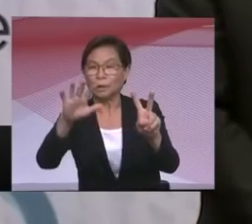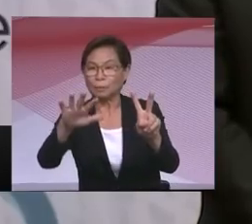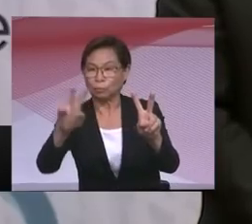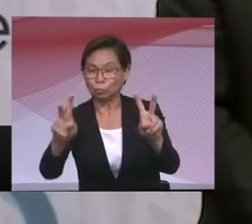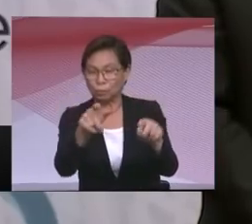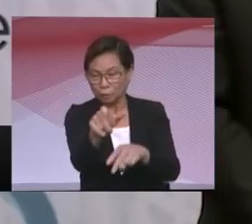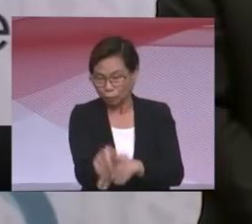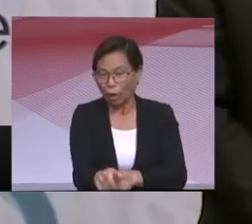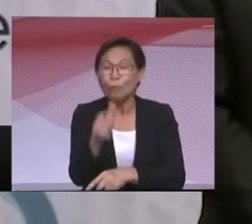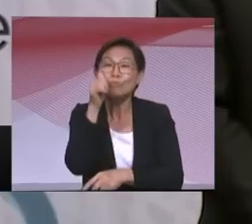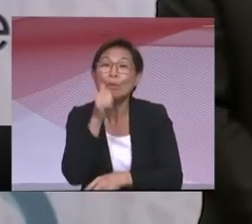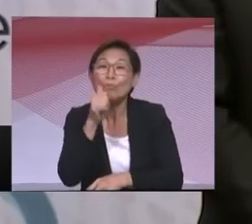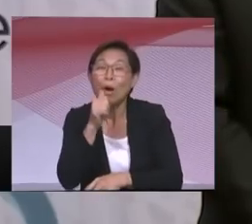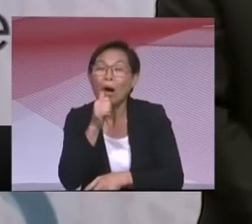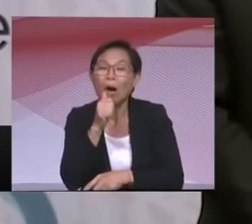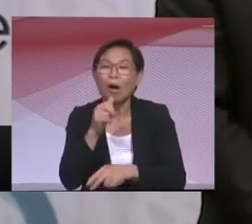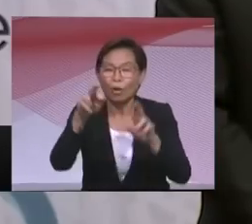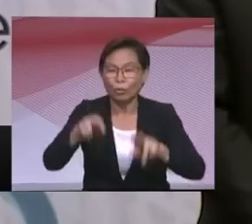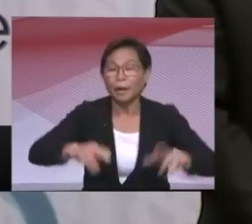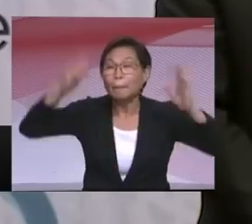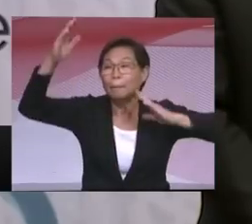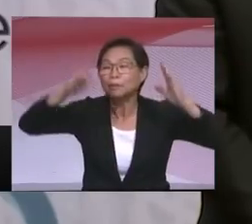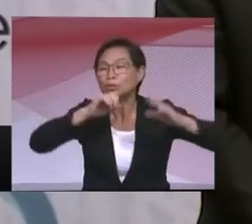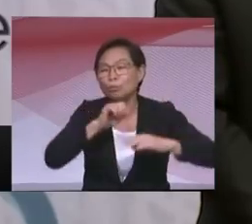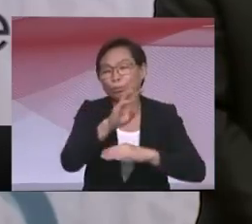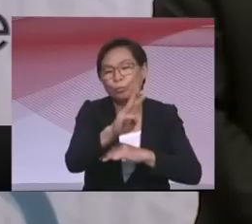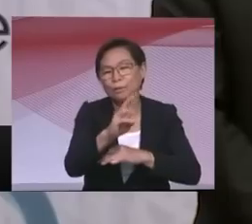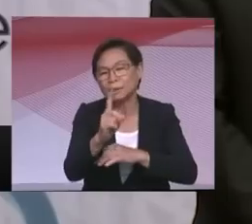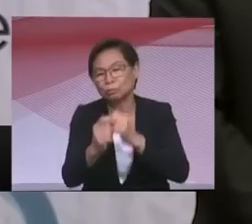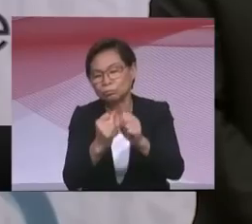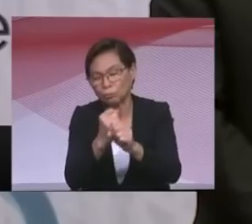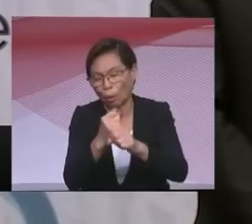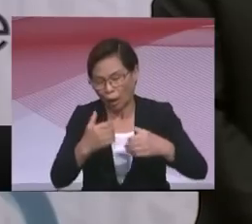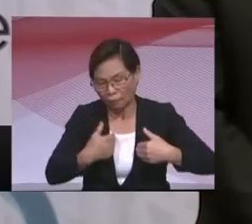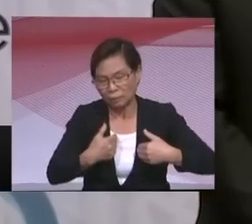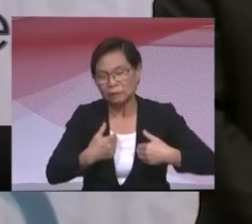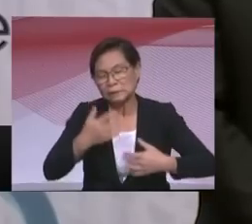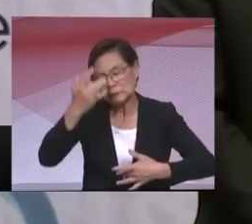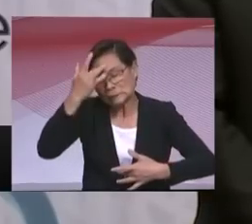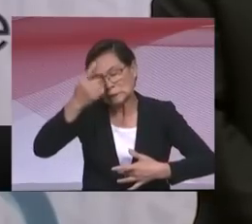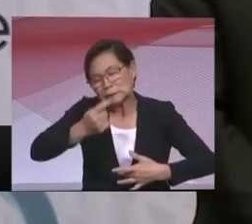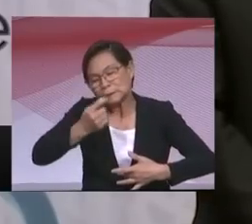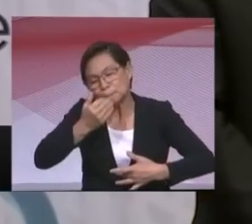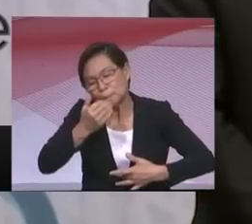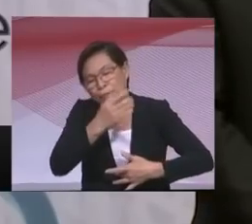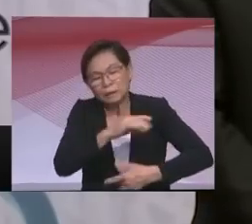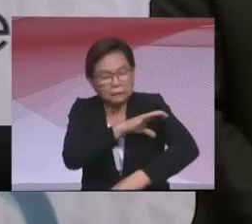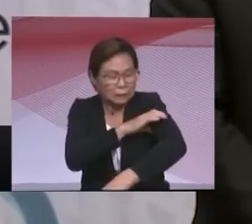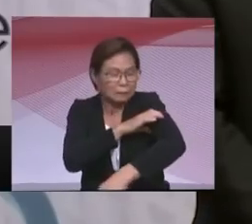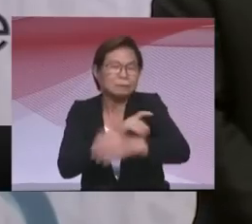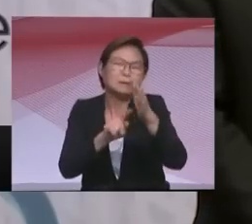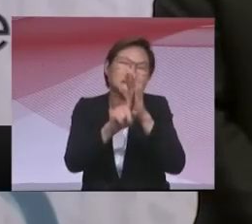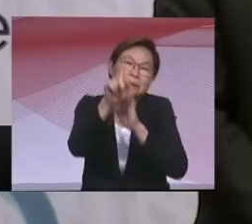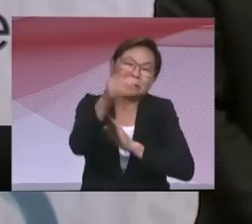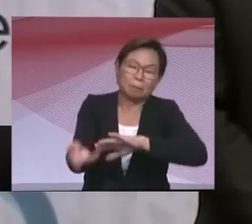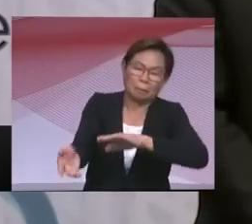28,252, seorang perempuan warga negara berusia 61 tahun, mempunyai latar belakang penyakit kencing manis dan darah tinggi